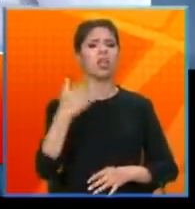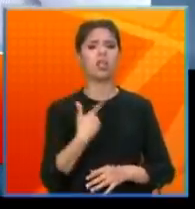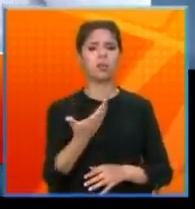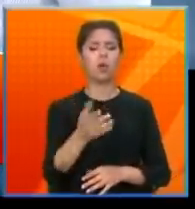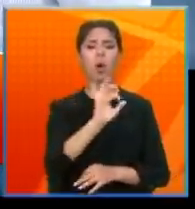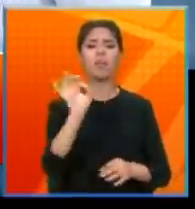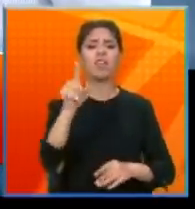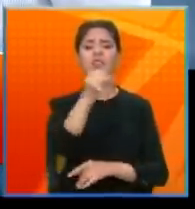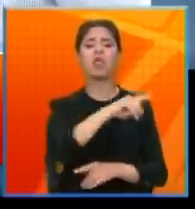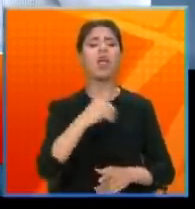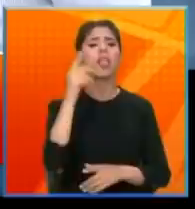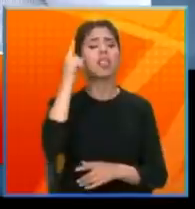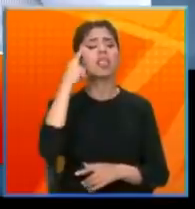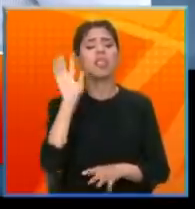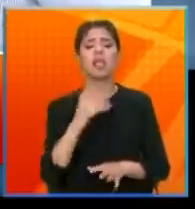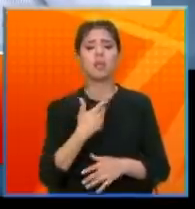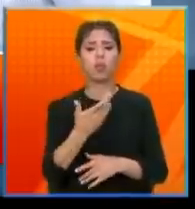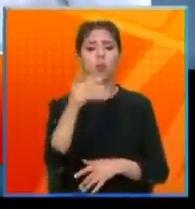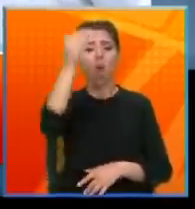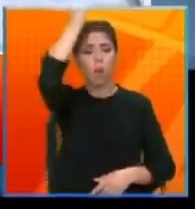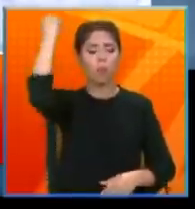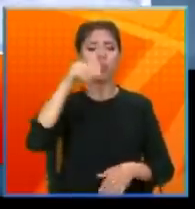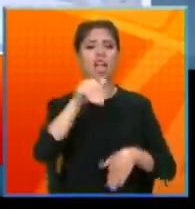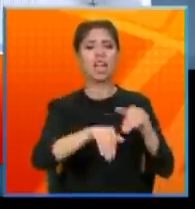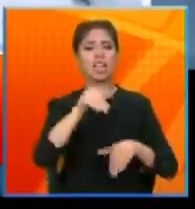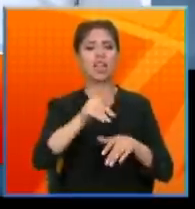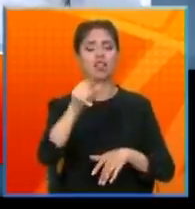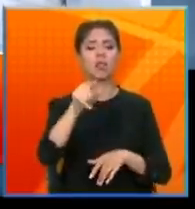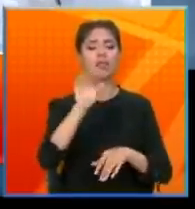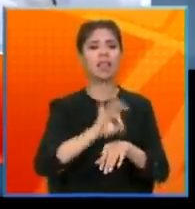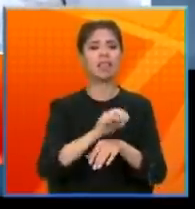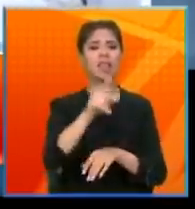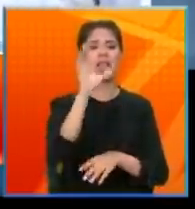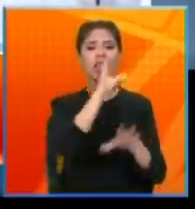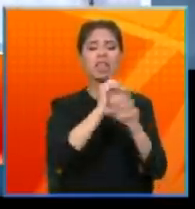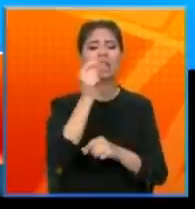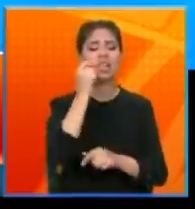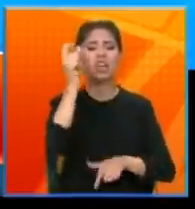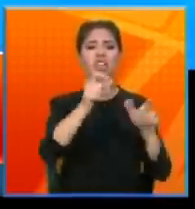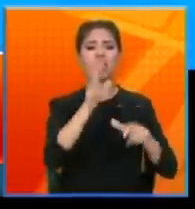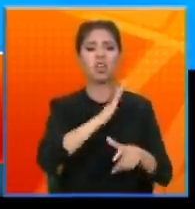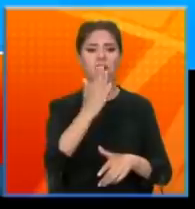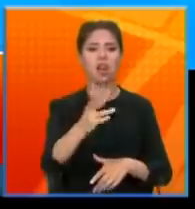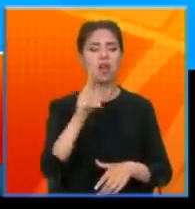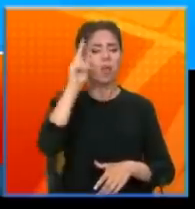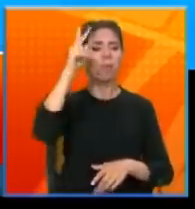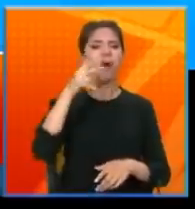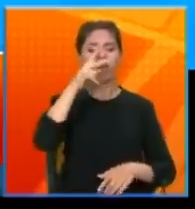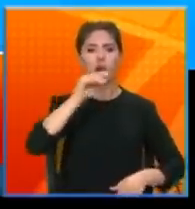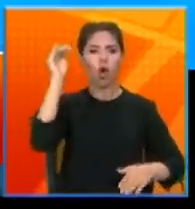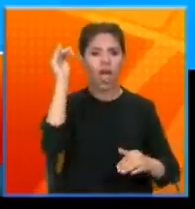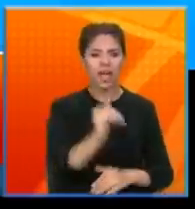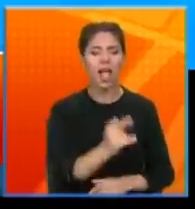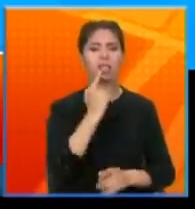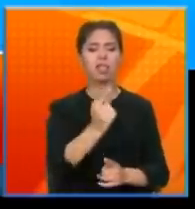işini. Şüphelerin odağında muhtarlık seçimleri sırasında köyde olduğu iddia edilen esrarengiz kişiler vardı.